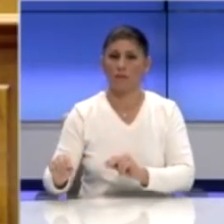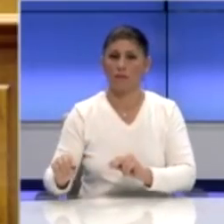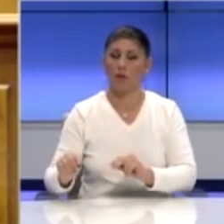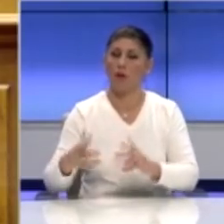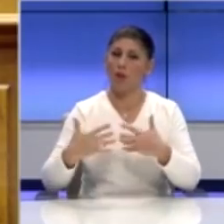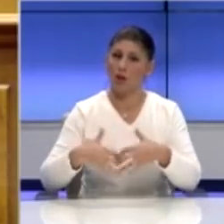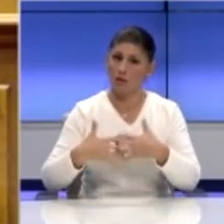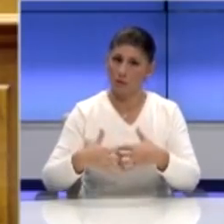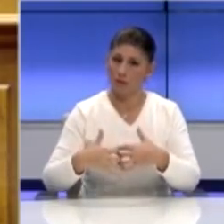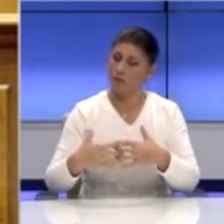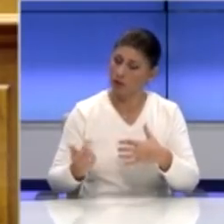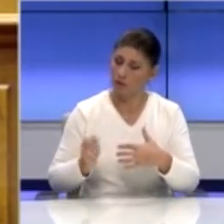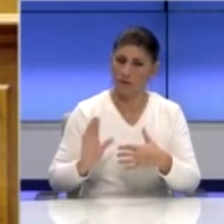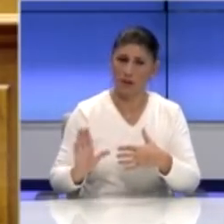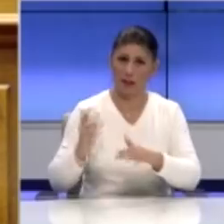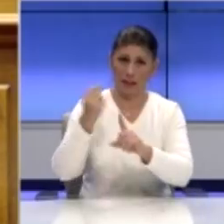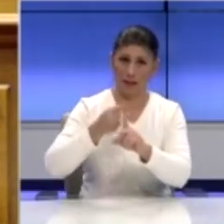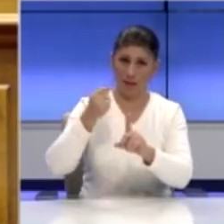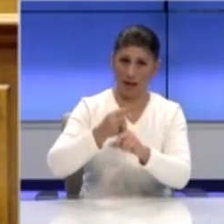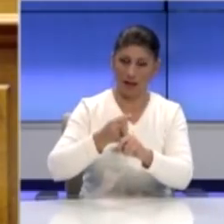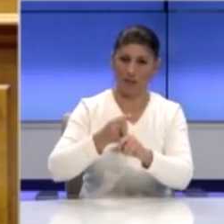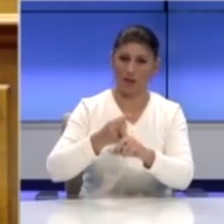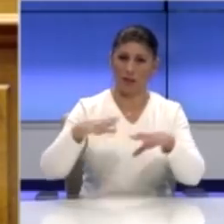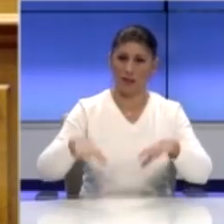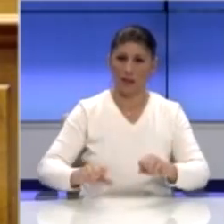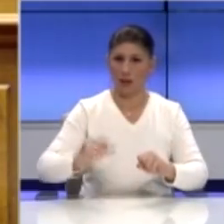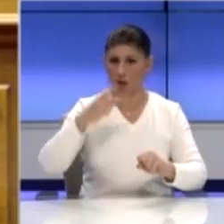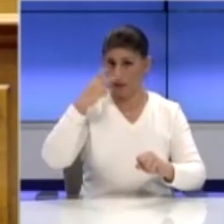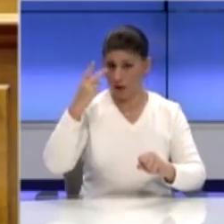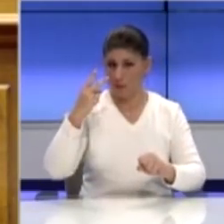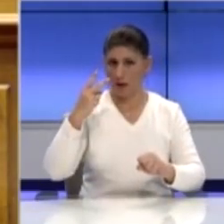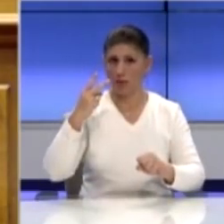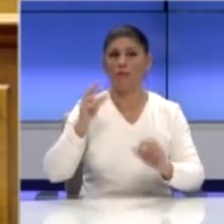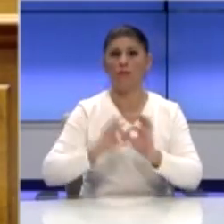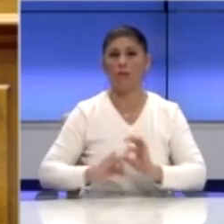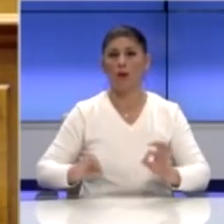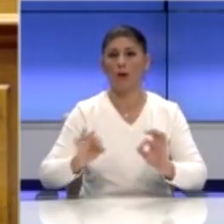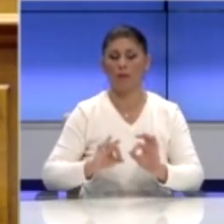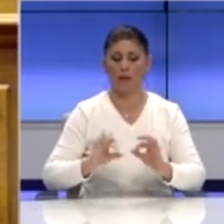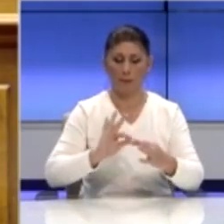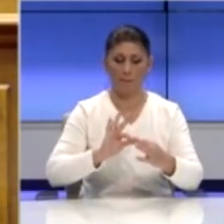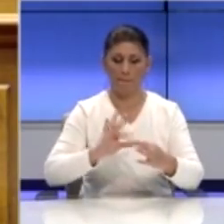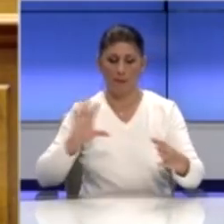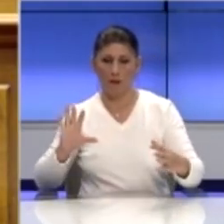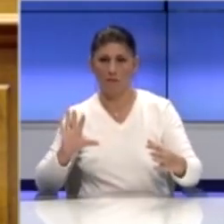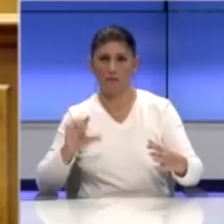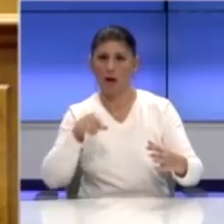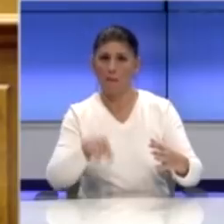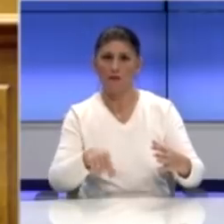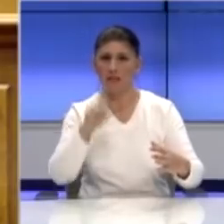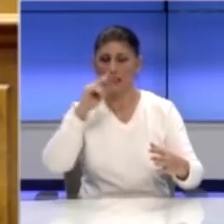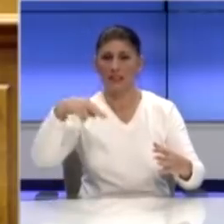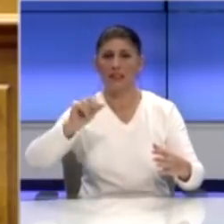τους εξοπλισμούς. Η υπεράσπιση κυριαρχικών δικαιωμάτων προϋποθέτει απεμπλοκή από